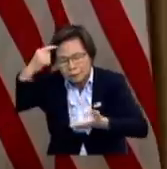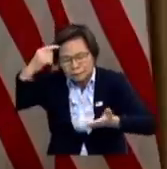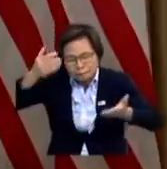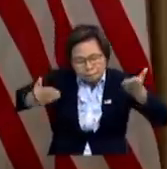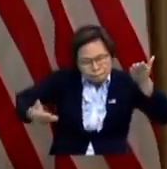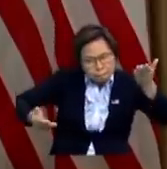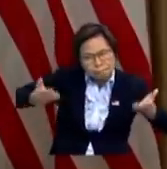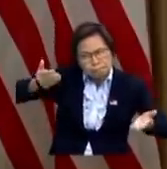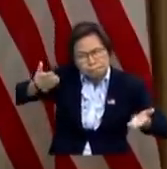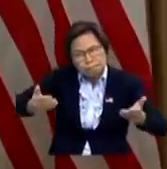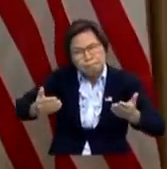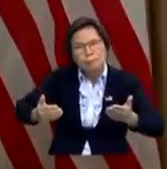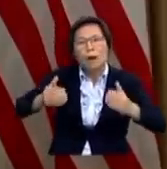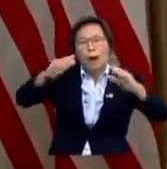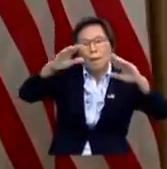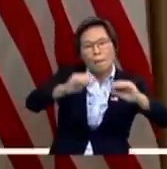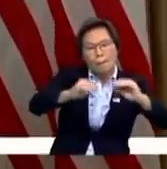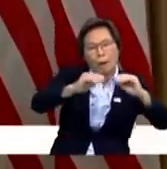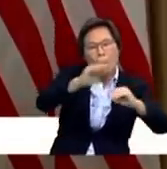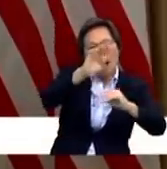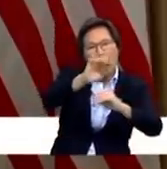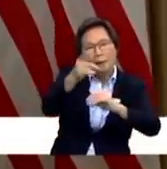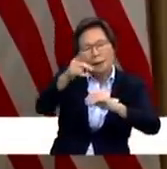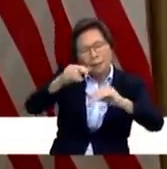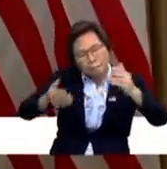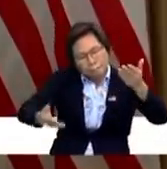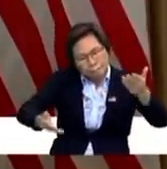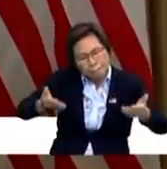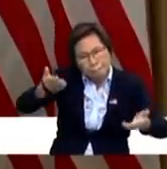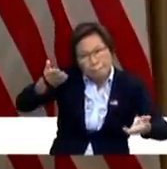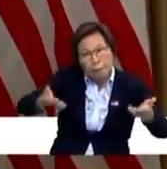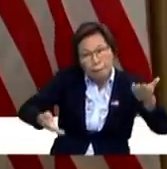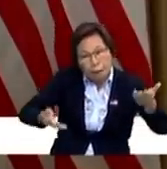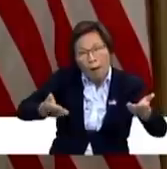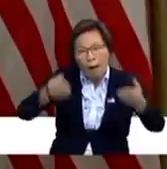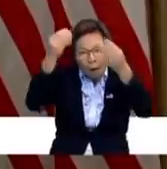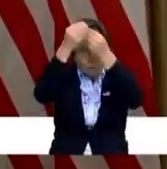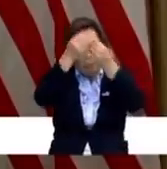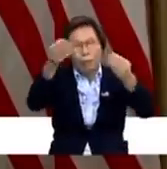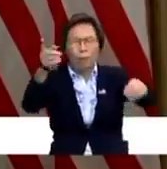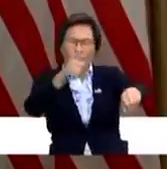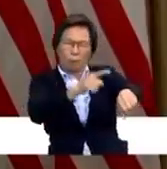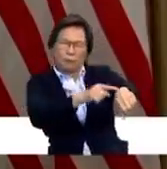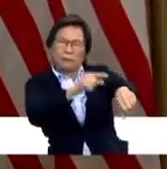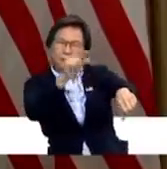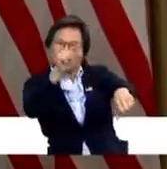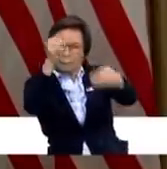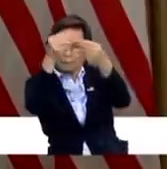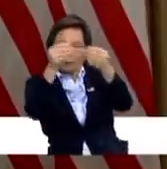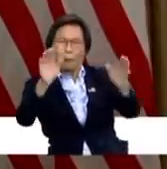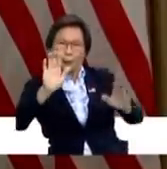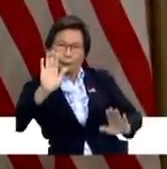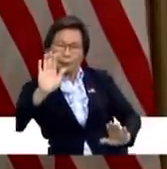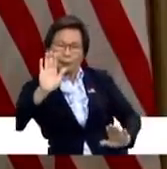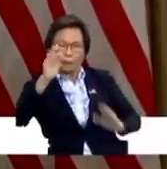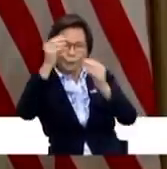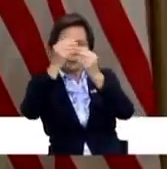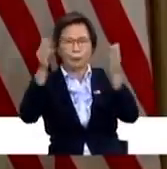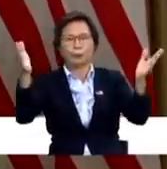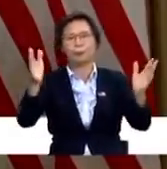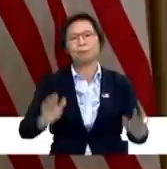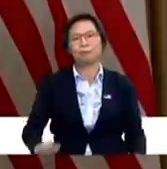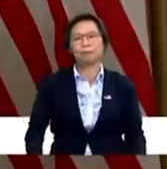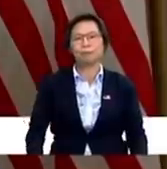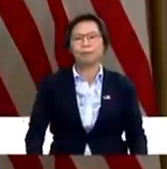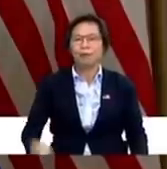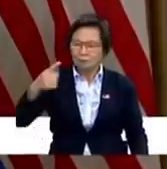dalam peringkat sedang khas MCM dan akan saya umumkan dua dalam waktu yang terdekat di